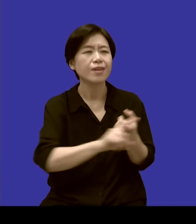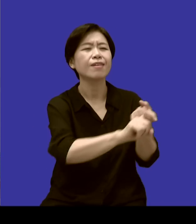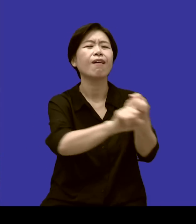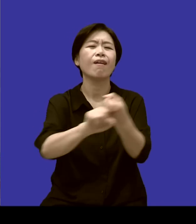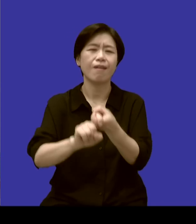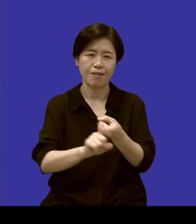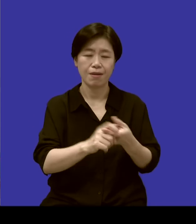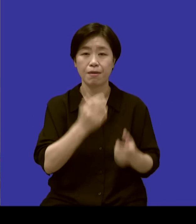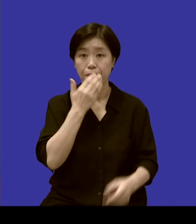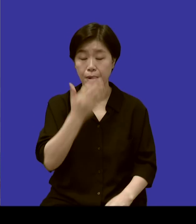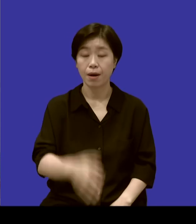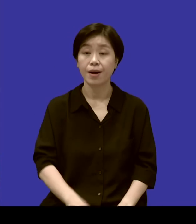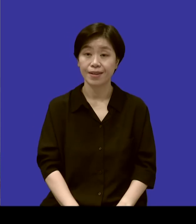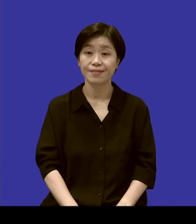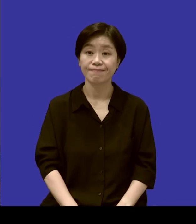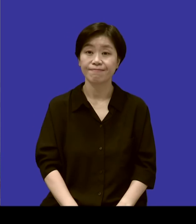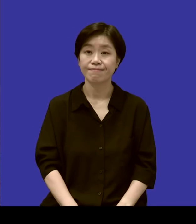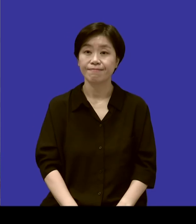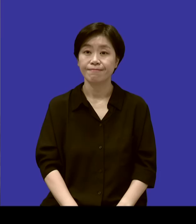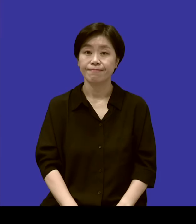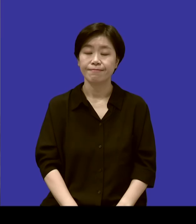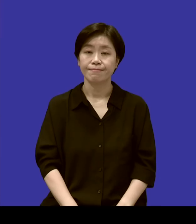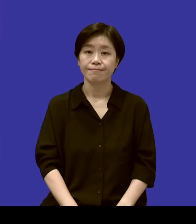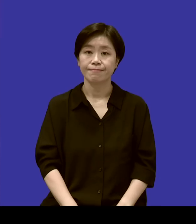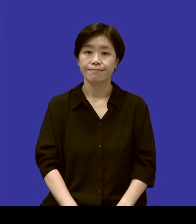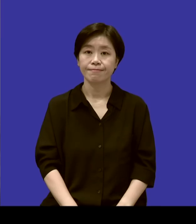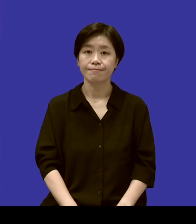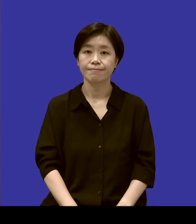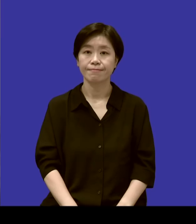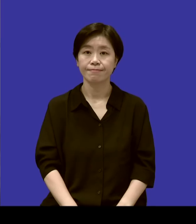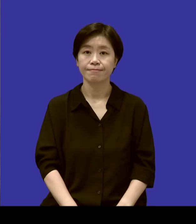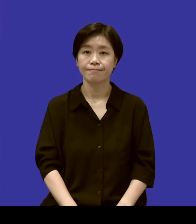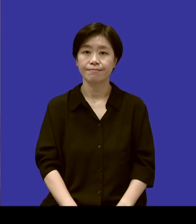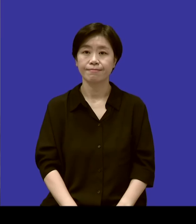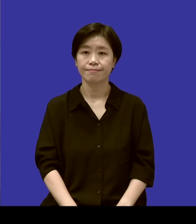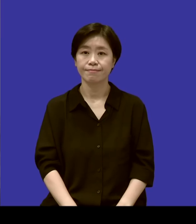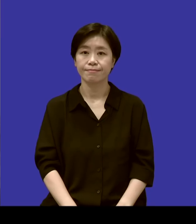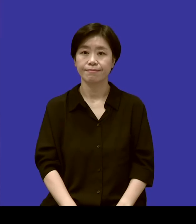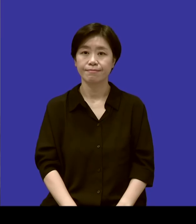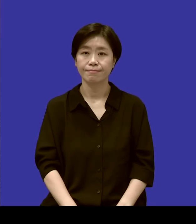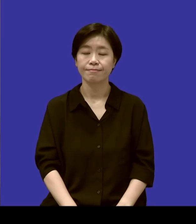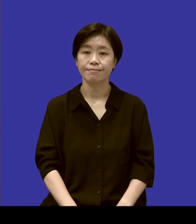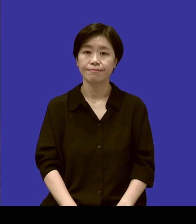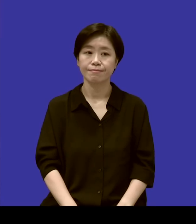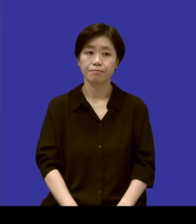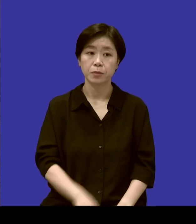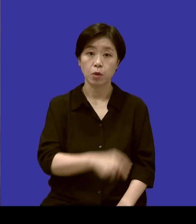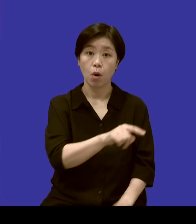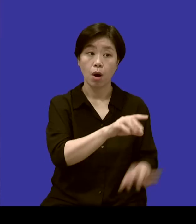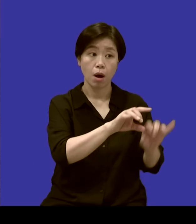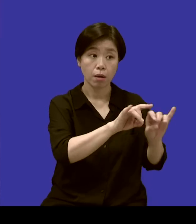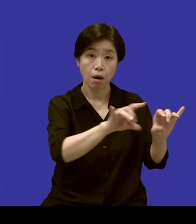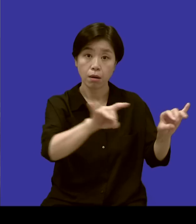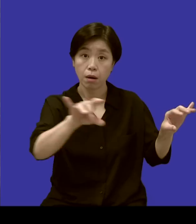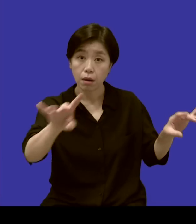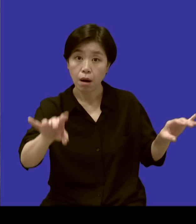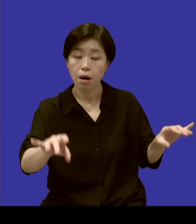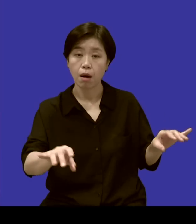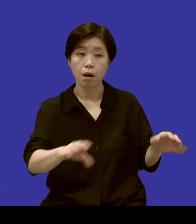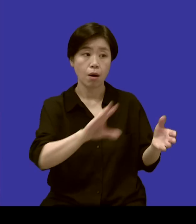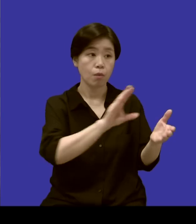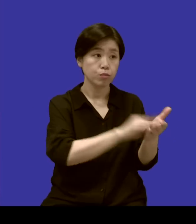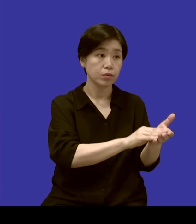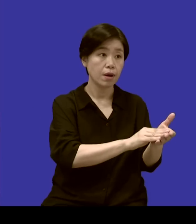내 문제처럼 중보하기 시작했어요. 네. 그러면서 교회 빚도 다 갚게 되고 어머. 그 안에서